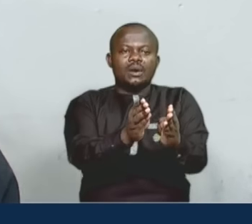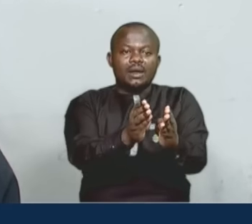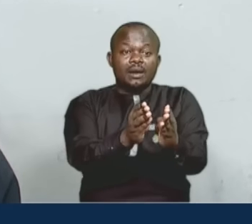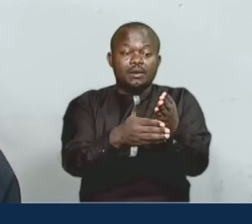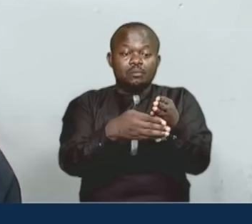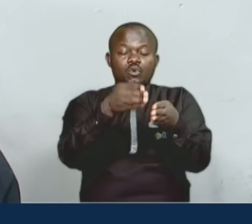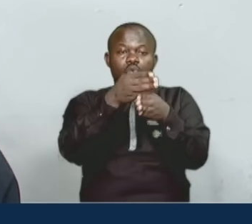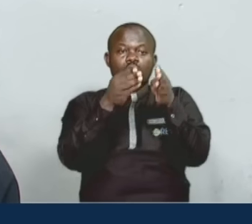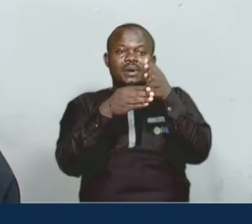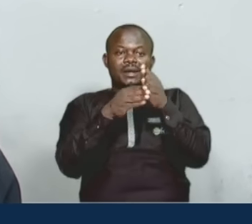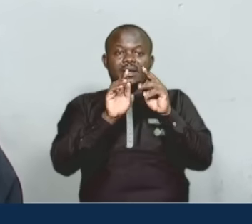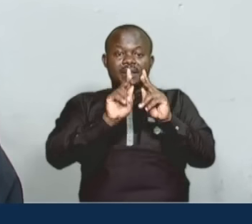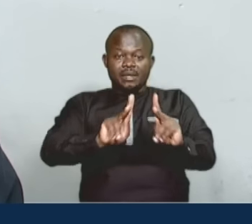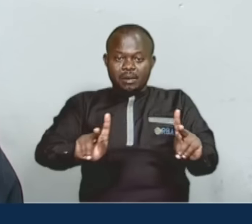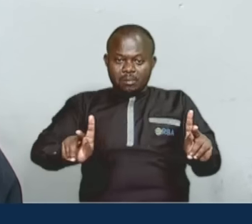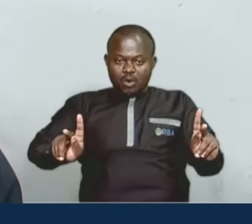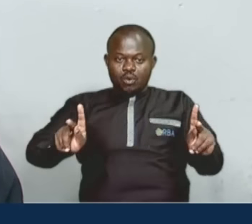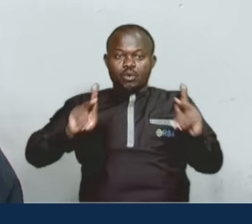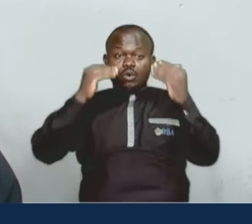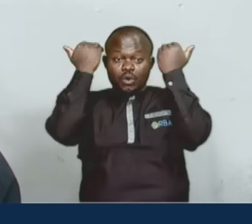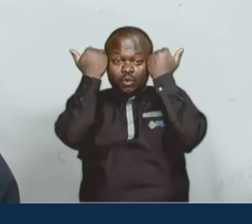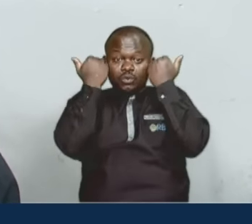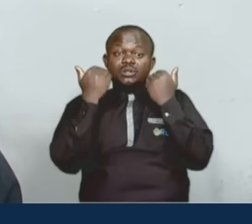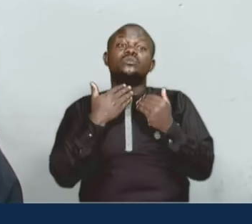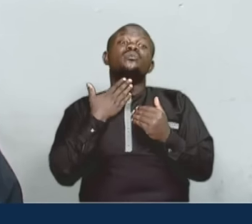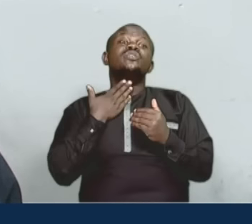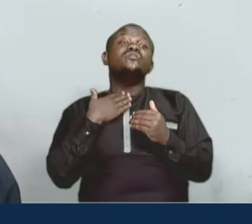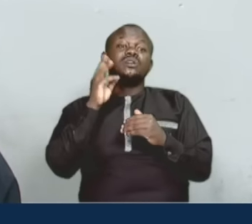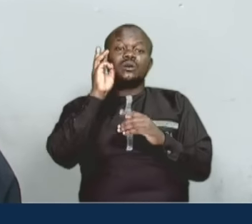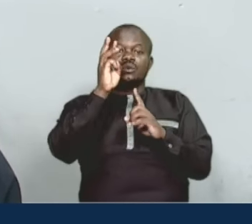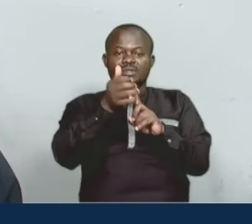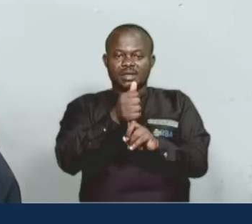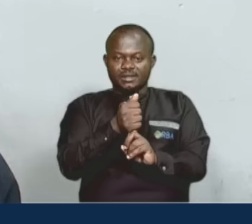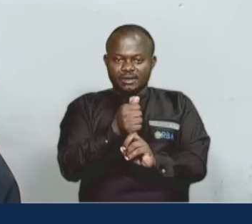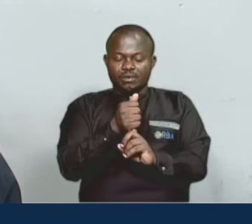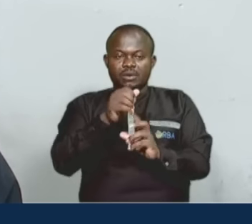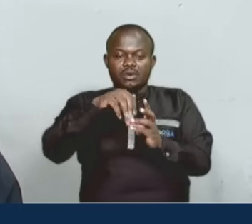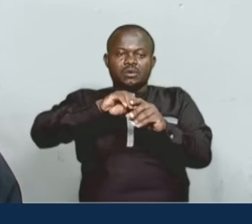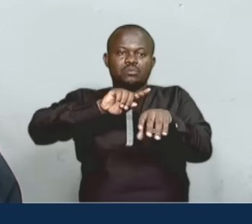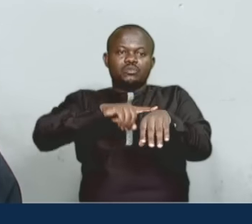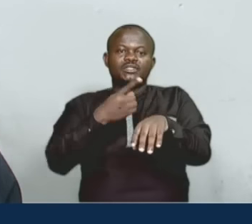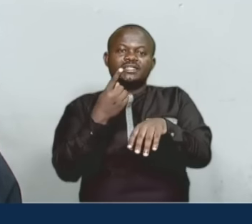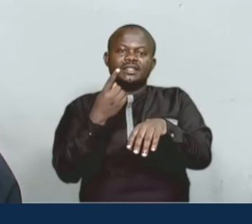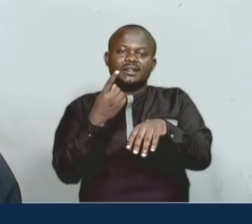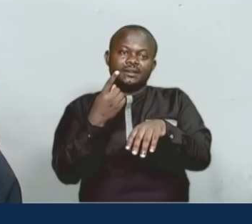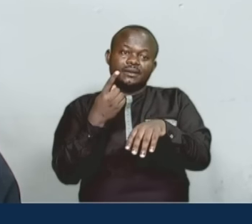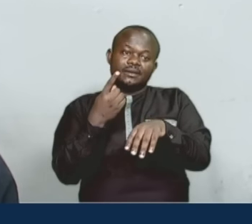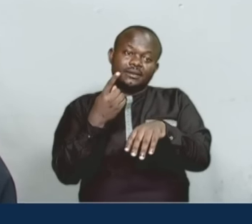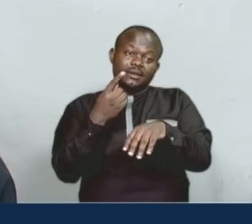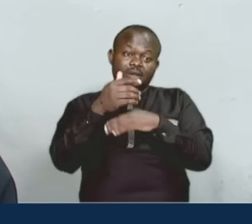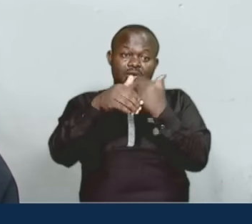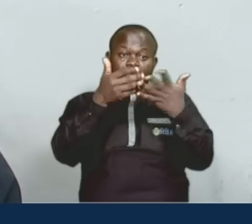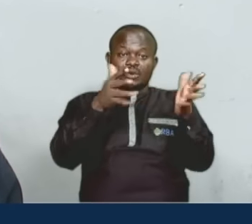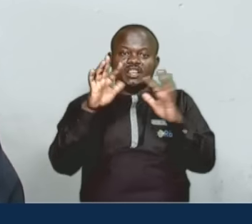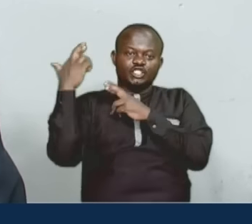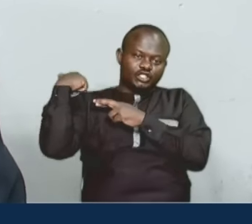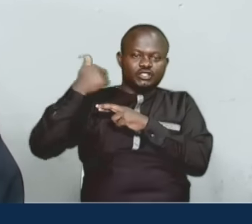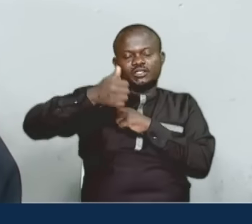kukubaka ya mahoro urukiko rwifuzaga yuko ruzageraho mu gihe rurangije inshingano